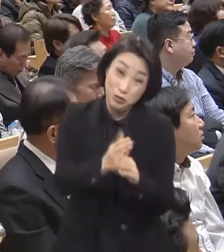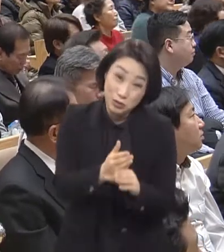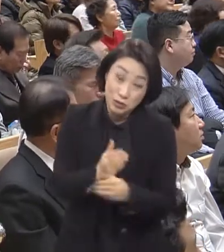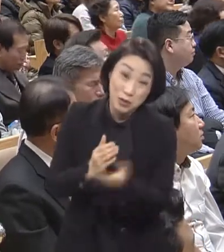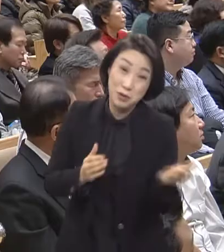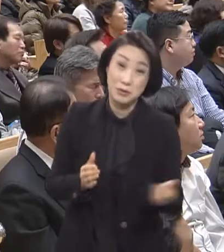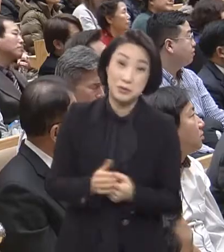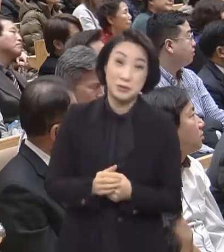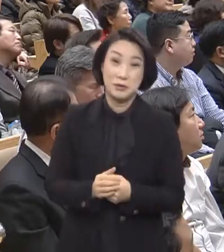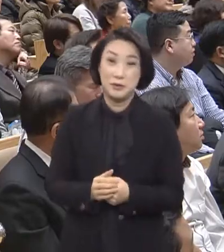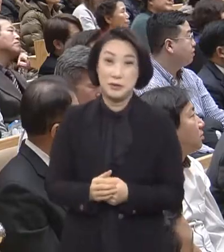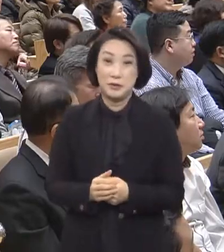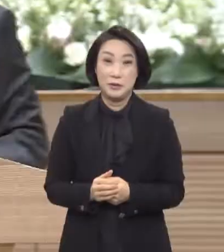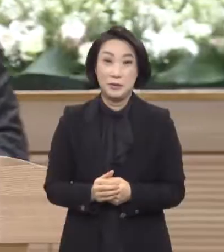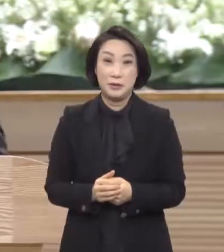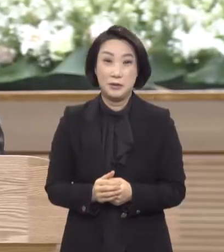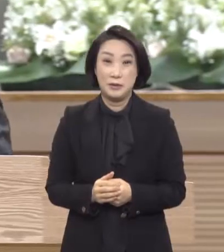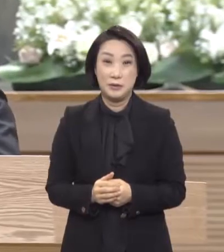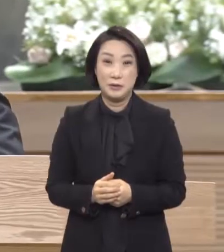이렇게 말씀하셨어요. 응?